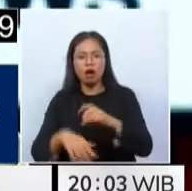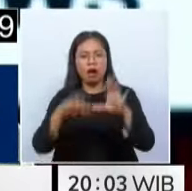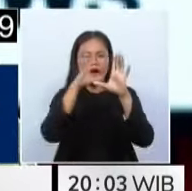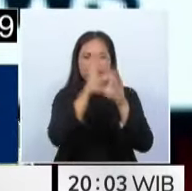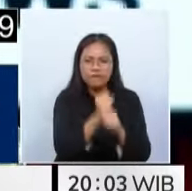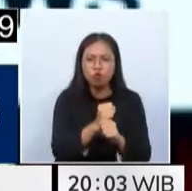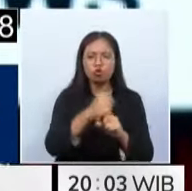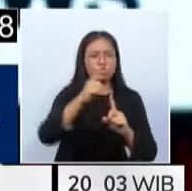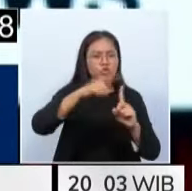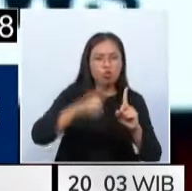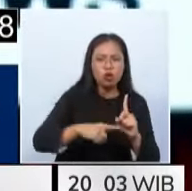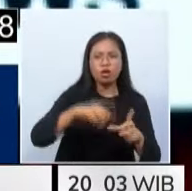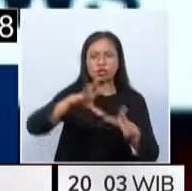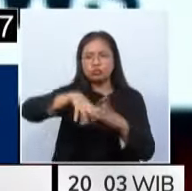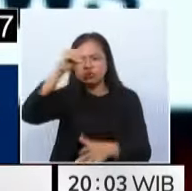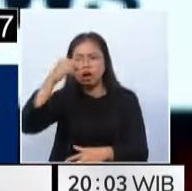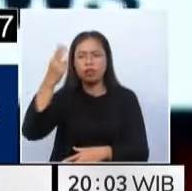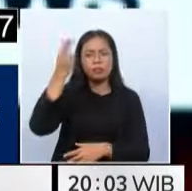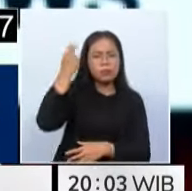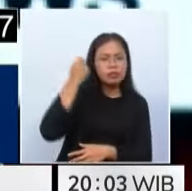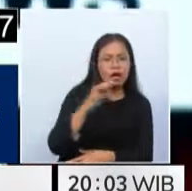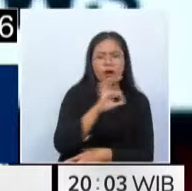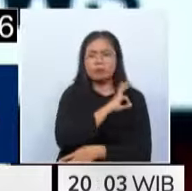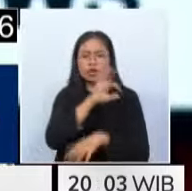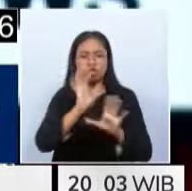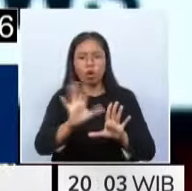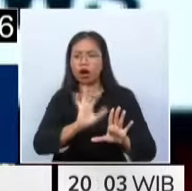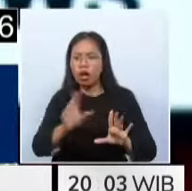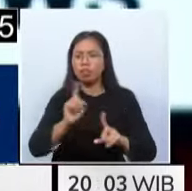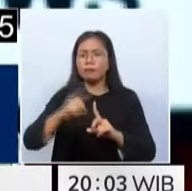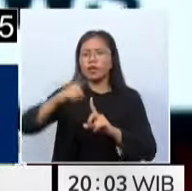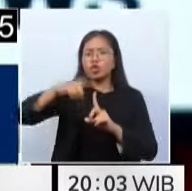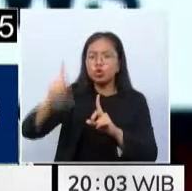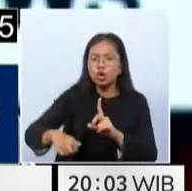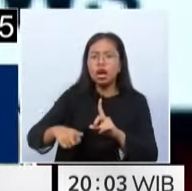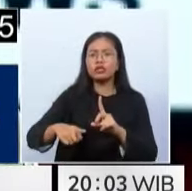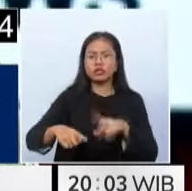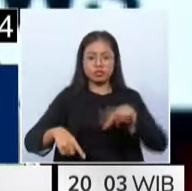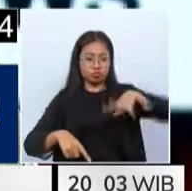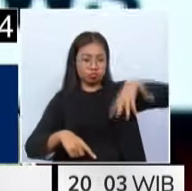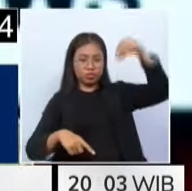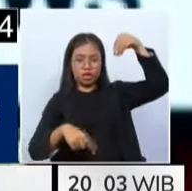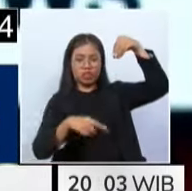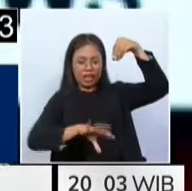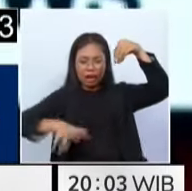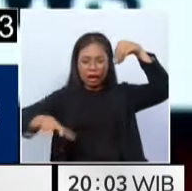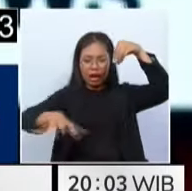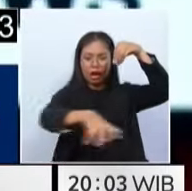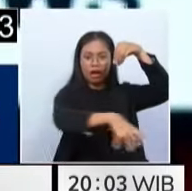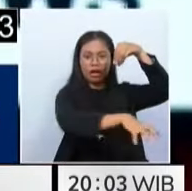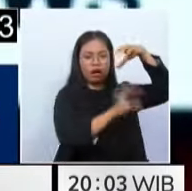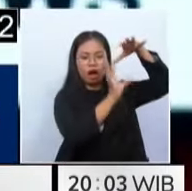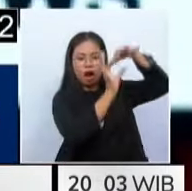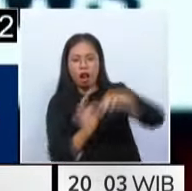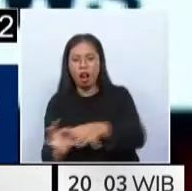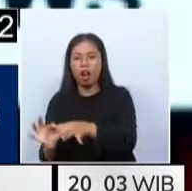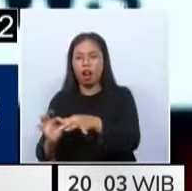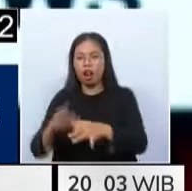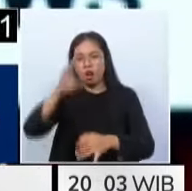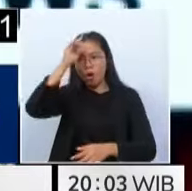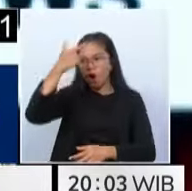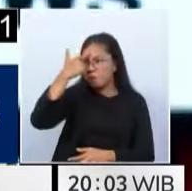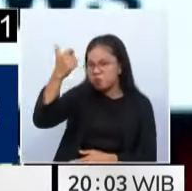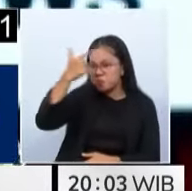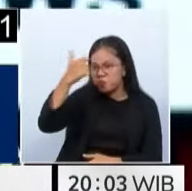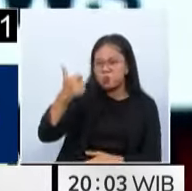mesti mengil inisiatif karena peran-peran sampai tingkat lokal itu ada bahkan tokoh masyarakat tokoh agama mesti kita lakukan